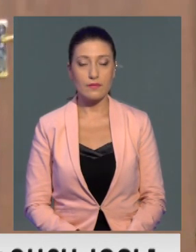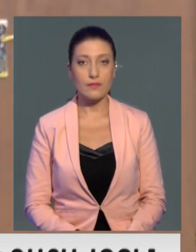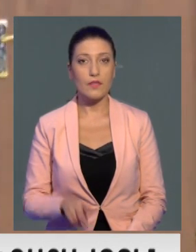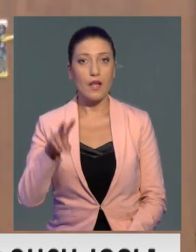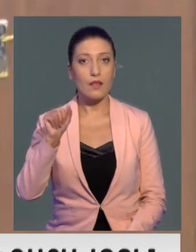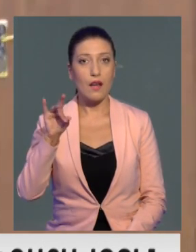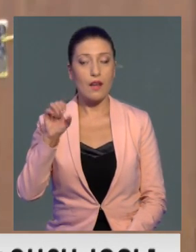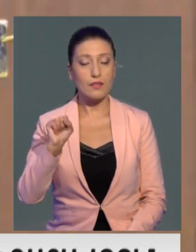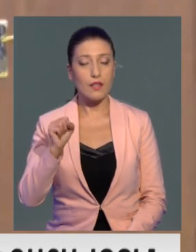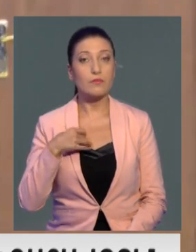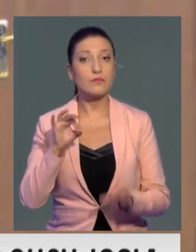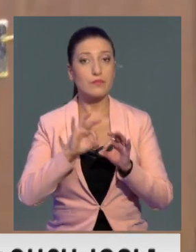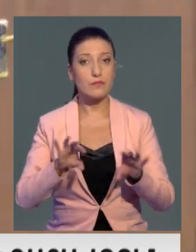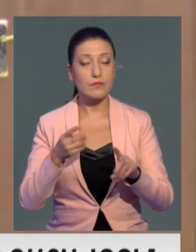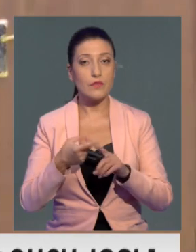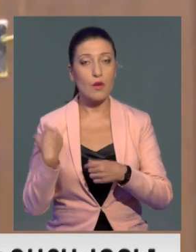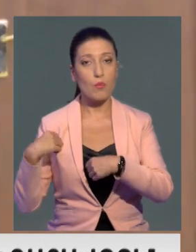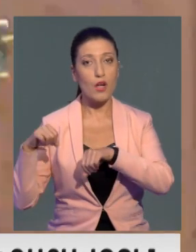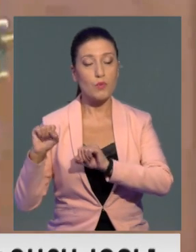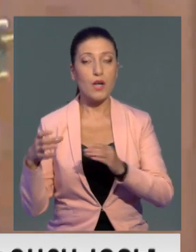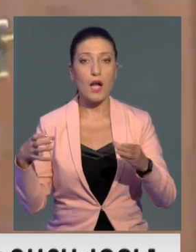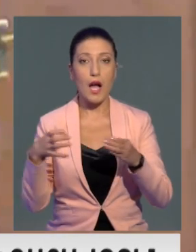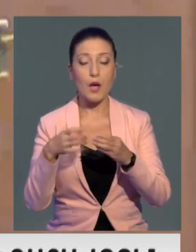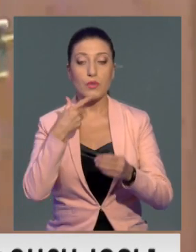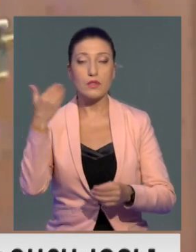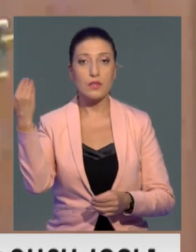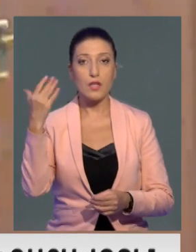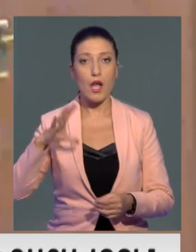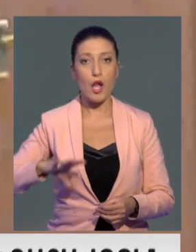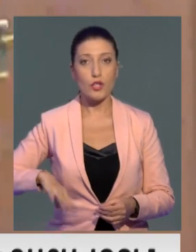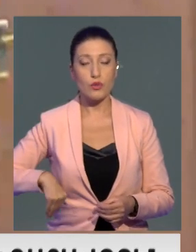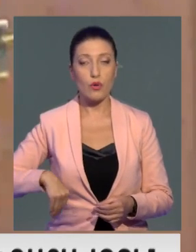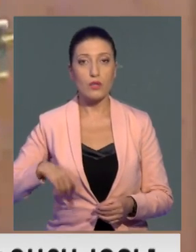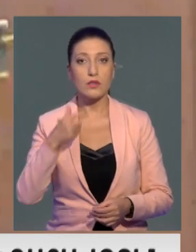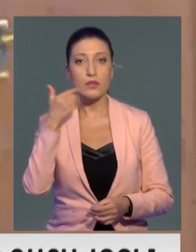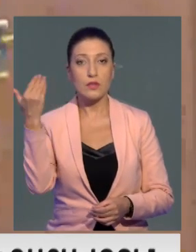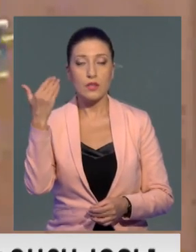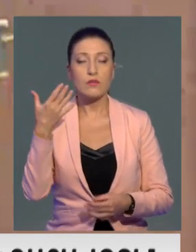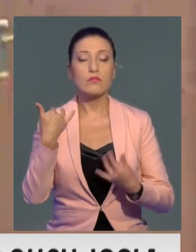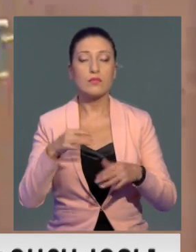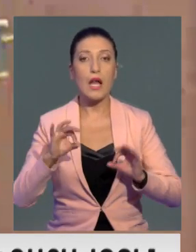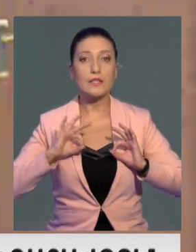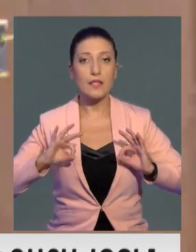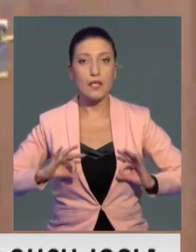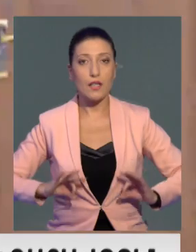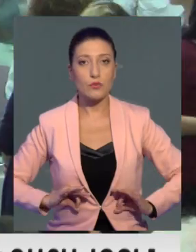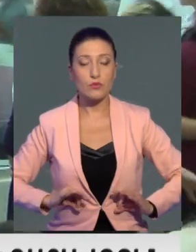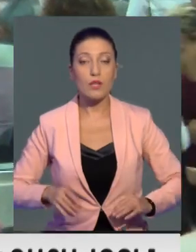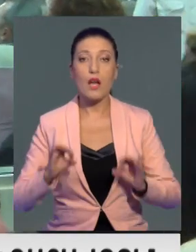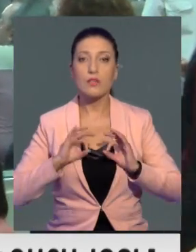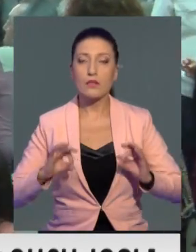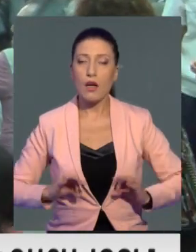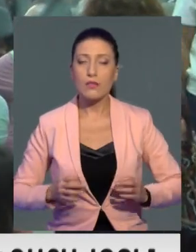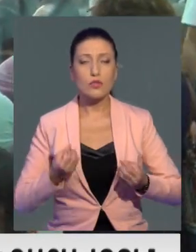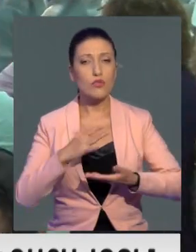Լարա, նշեմ, որ պաշտպանական խմբի ելույթ ունենալուց հետո ելույթ ունեցավ դատախազությունը, դատախազները